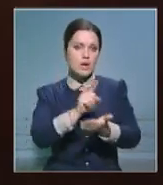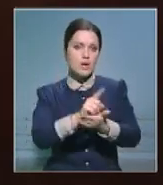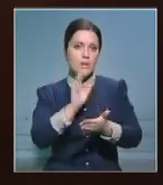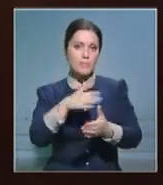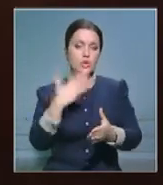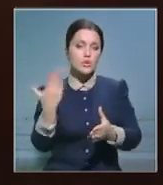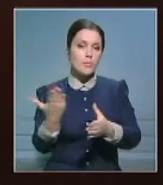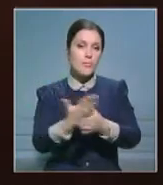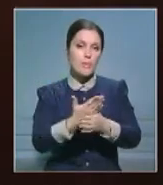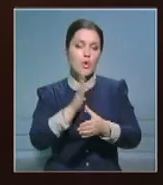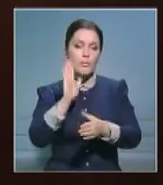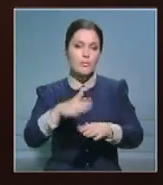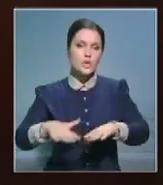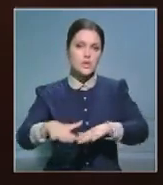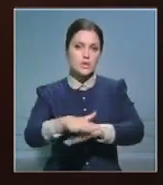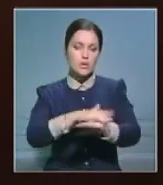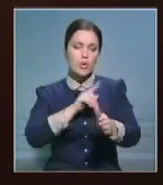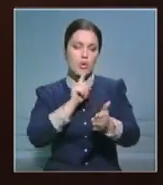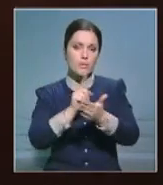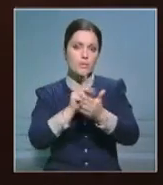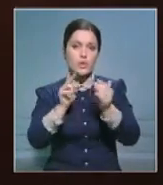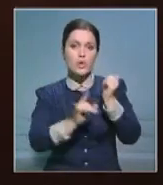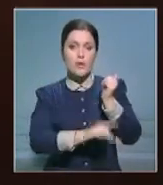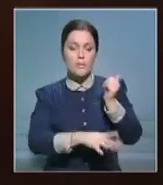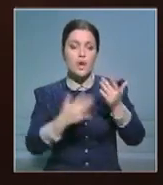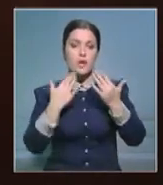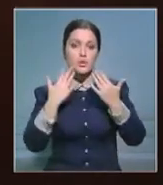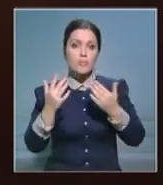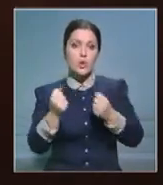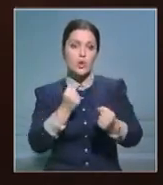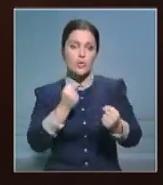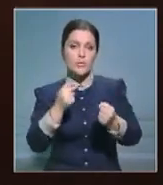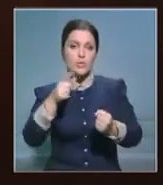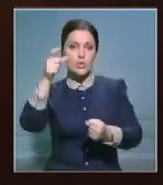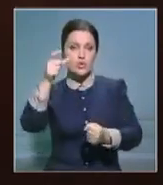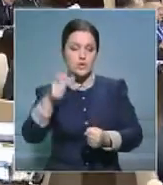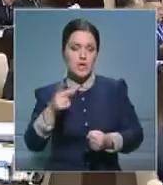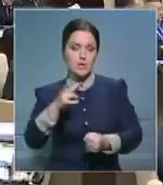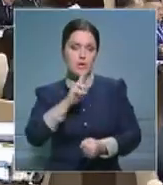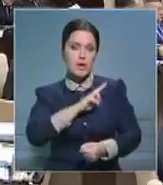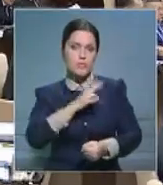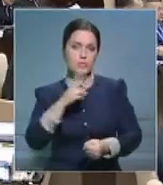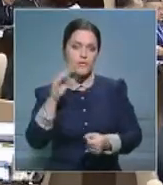внимания поддержке социально уязвимых слоев населения и укреплению человеческого капитала.